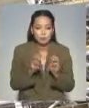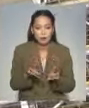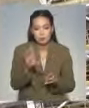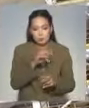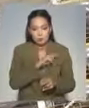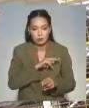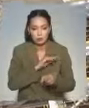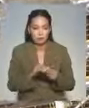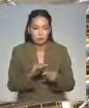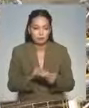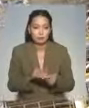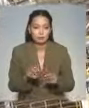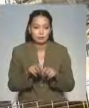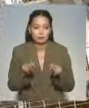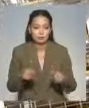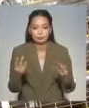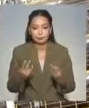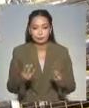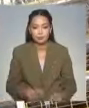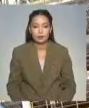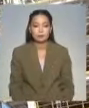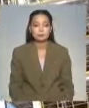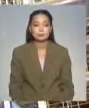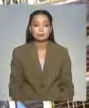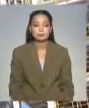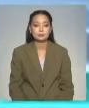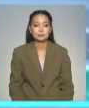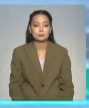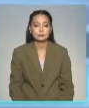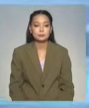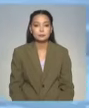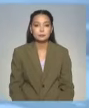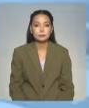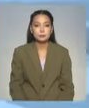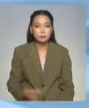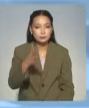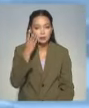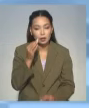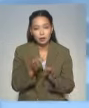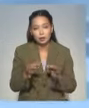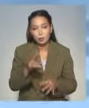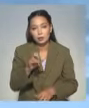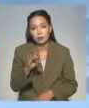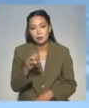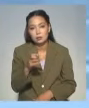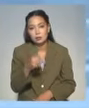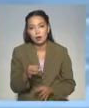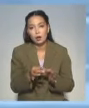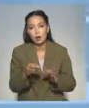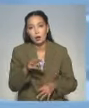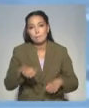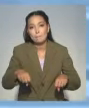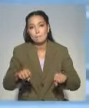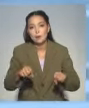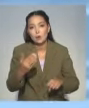дейді. Базаргүл Әдірқызы, Нұрбол Мұғалім, Астана Таймс, Атырау. Алматы облысы Қарасай ауданында мопед тізгіндеген